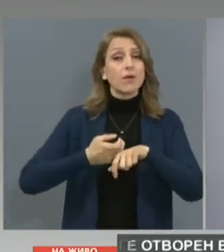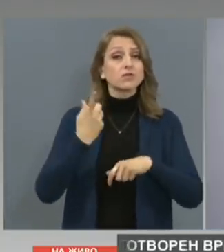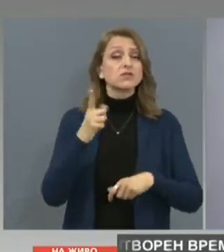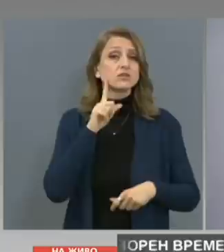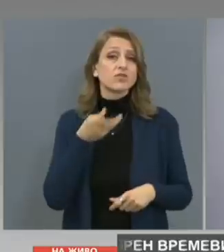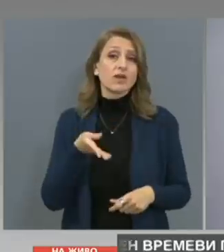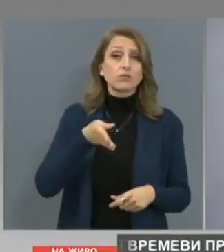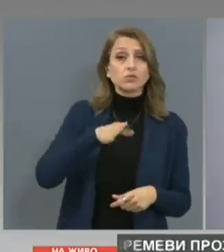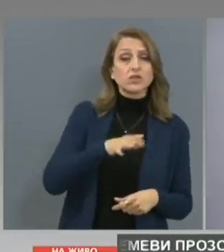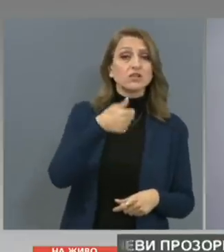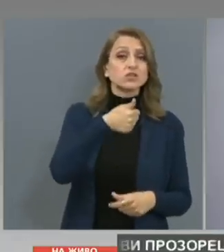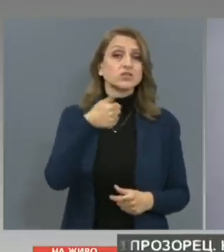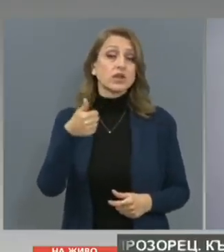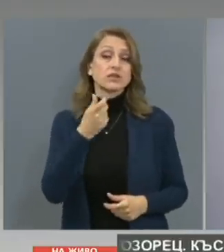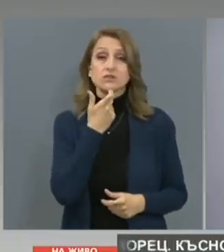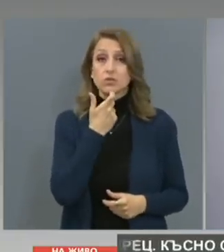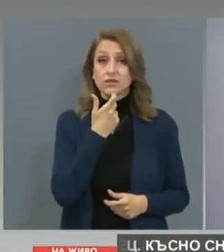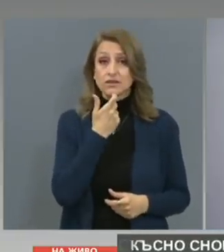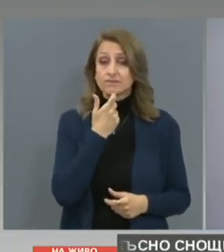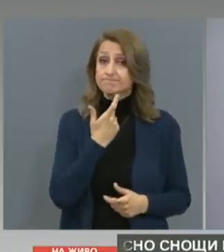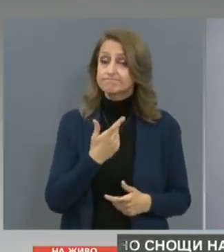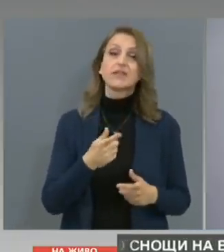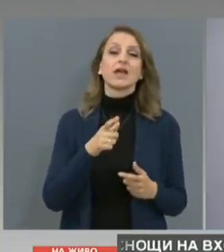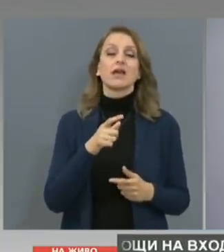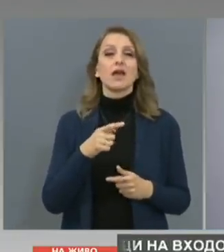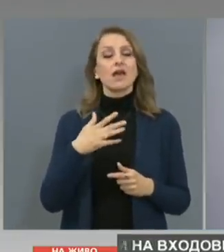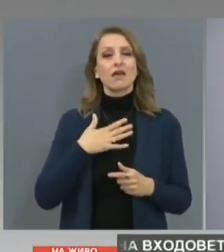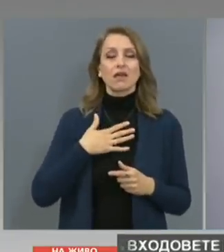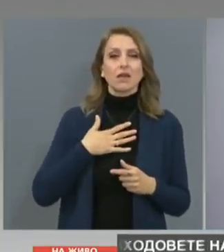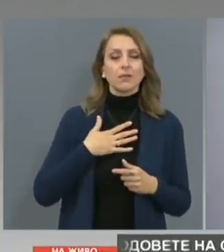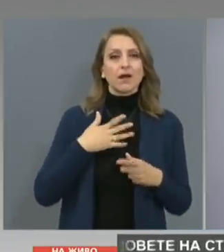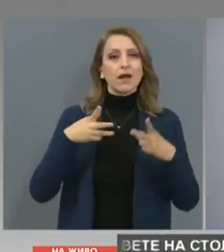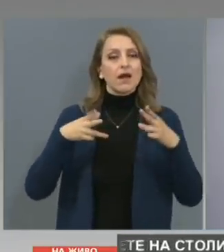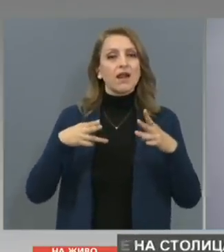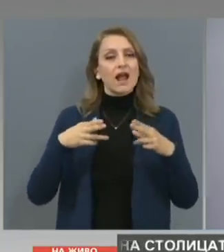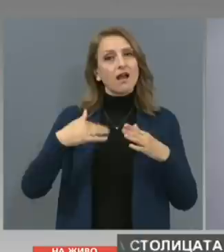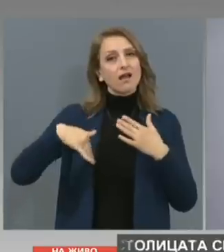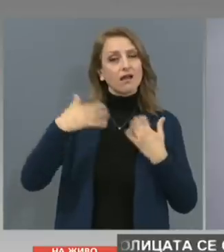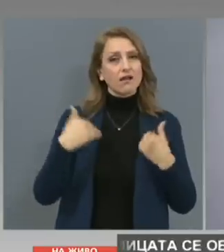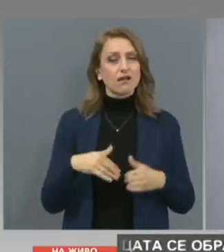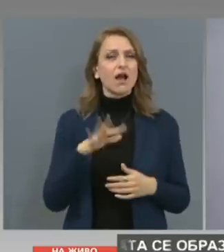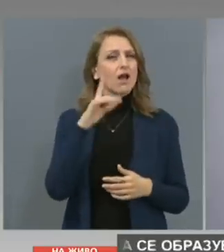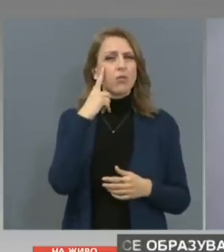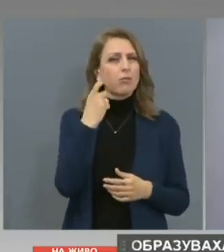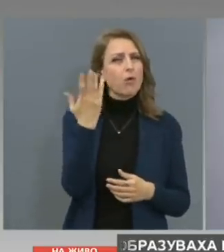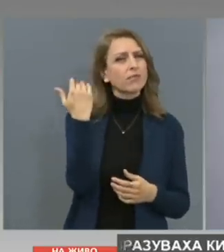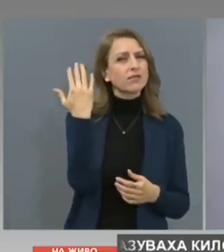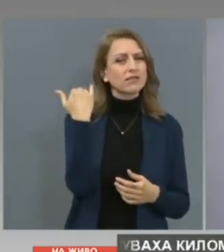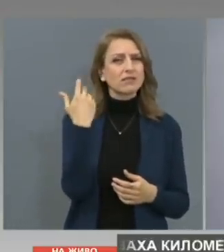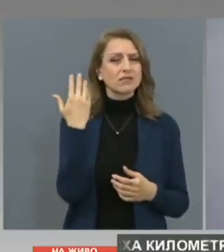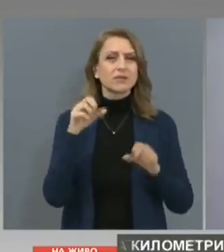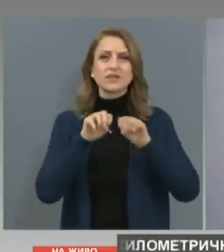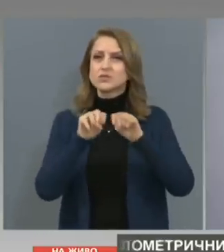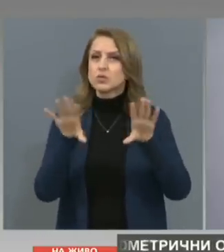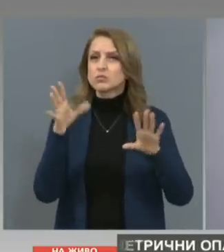на 66 години с онкологично заболяване. Това е, ако си спомняте, съобщихме